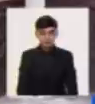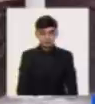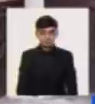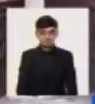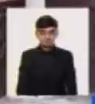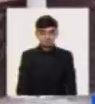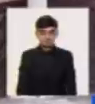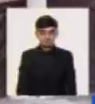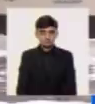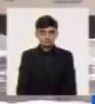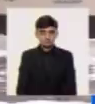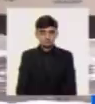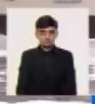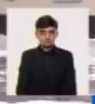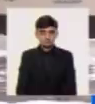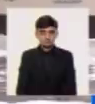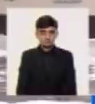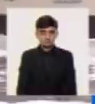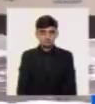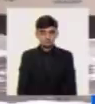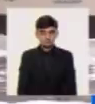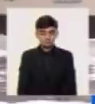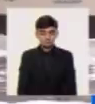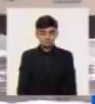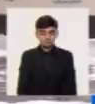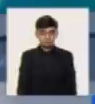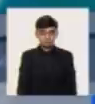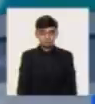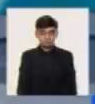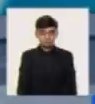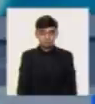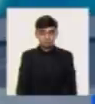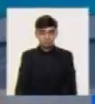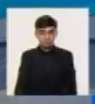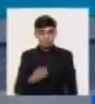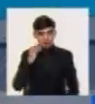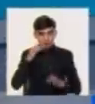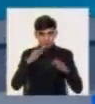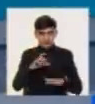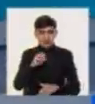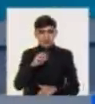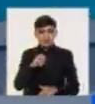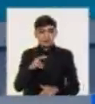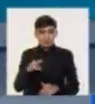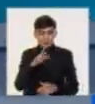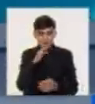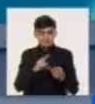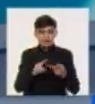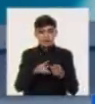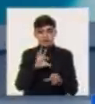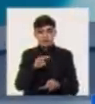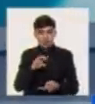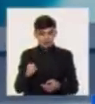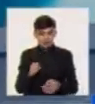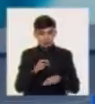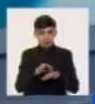Нұрболат Жаңабекұлы, Дәулетбай Нұрмахан, Информбюро, Жамбыл облысы. Ал Алматыда эпидемияның екінші толқынына әзірлікті